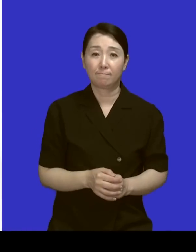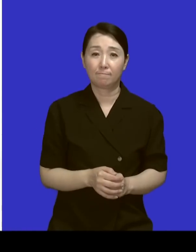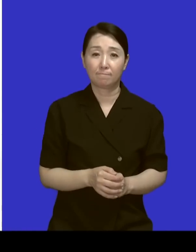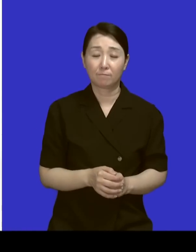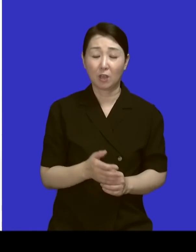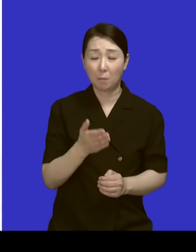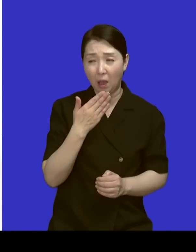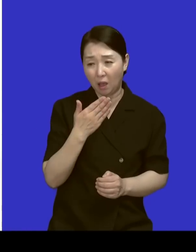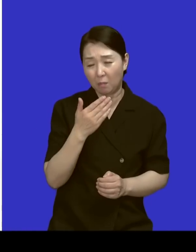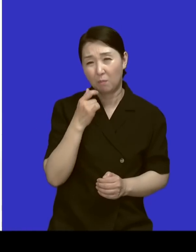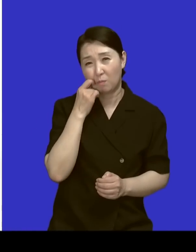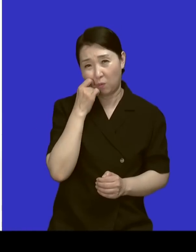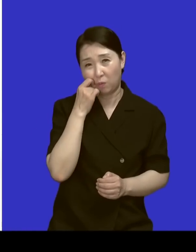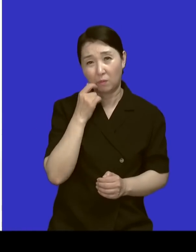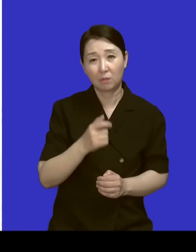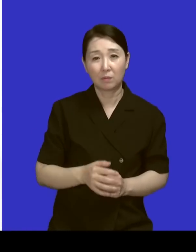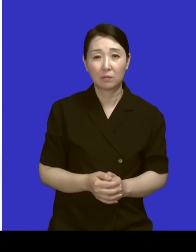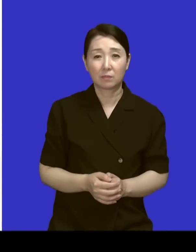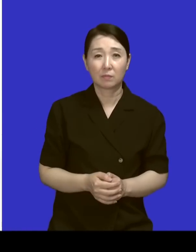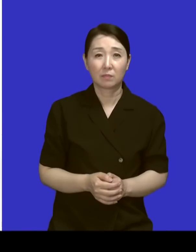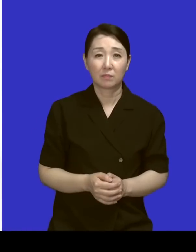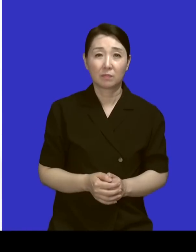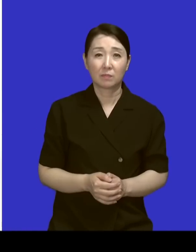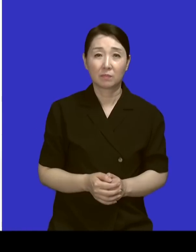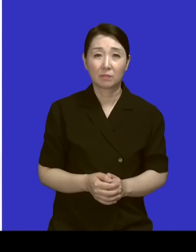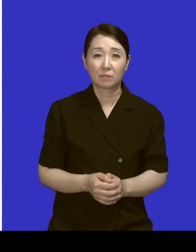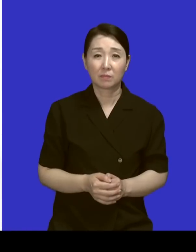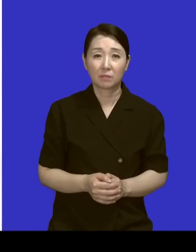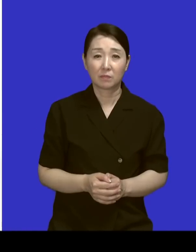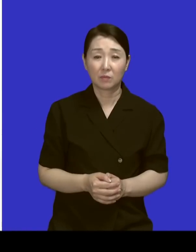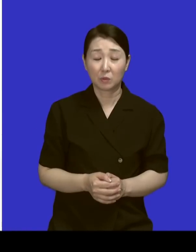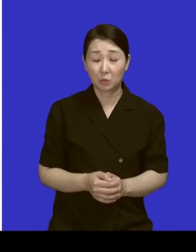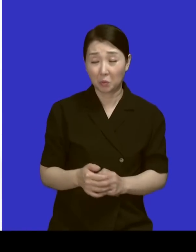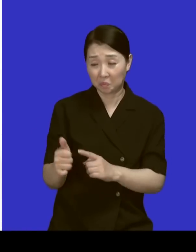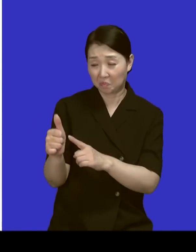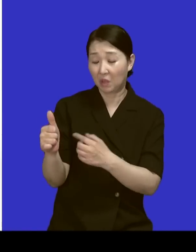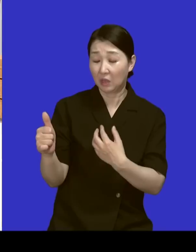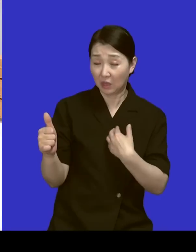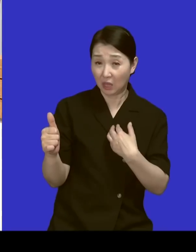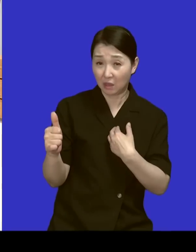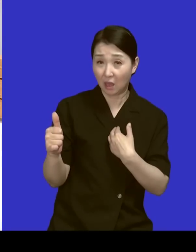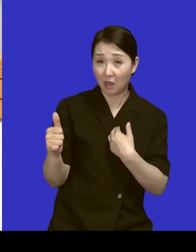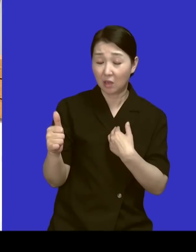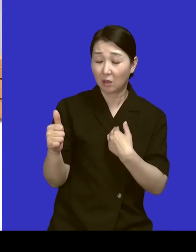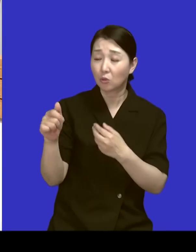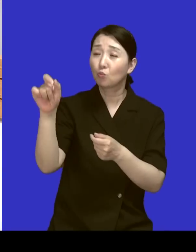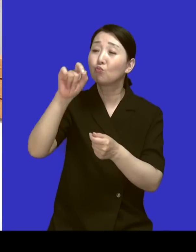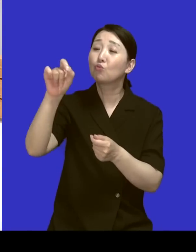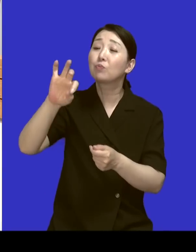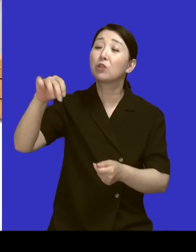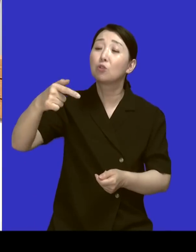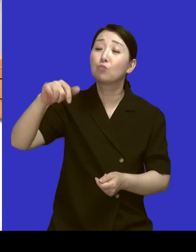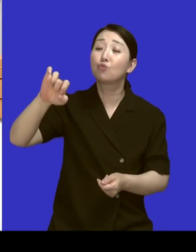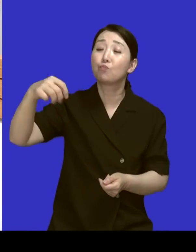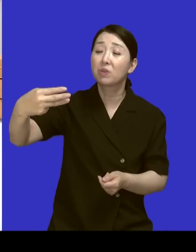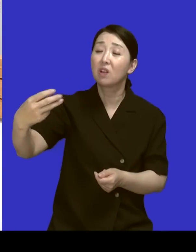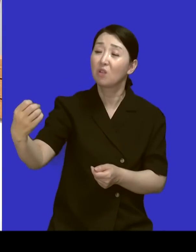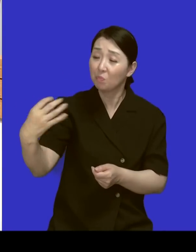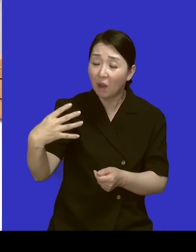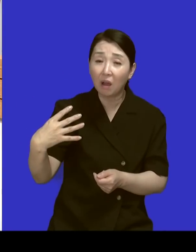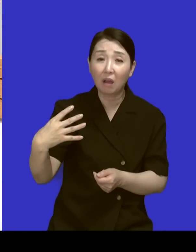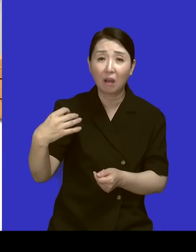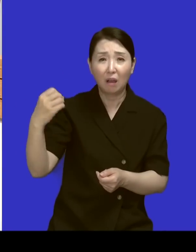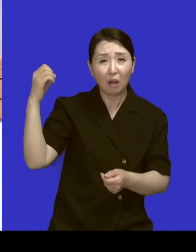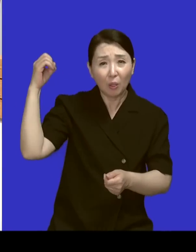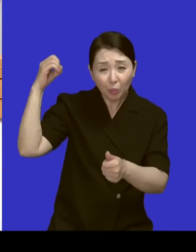그래서 그 밥을 먹을 수가 없었죠. 예. 한 번은 이제 그 짝꿍이 저한테 계속 분필을 던지는 거예요. 예. 근데 저도